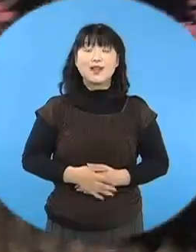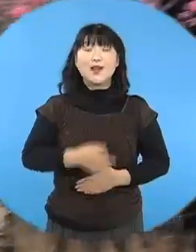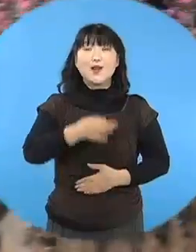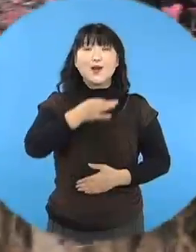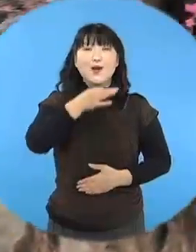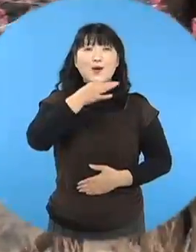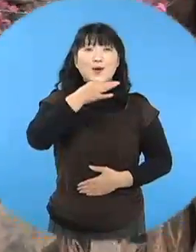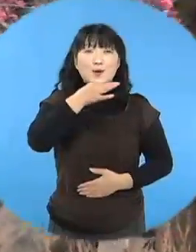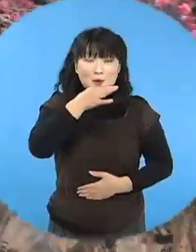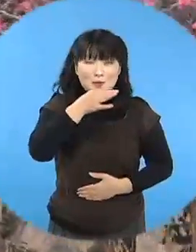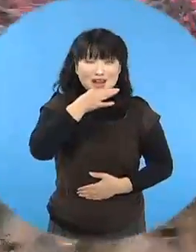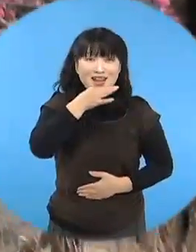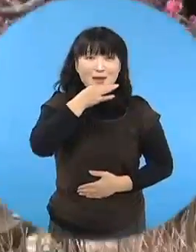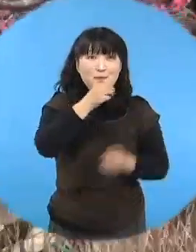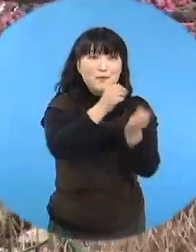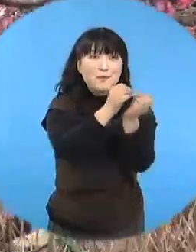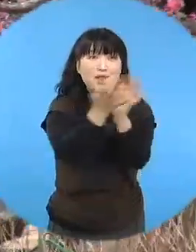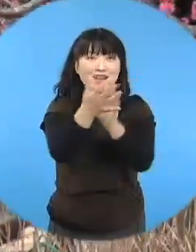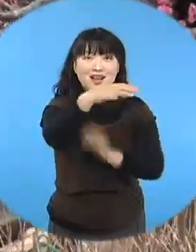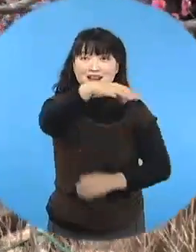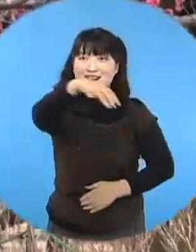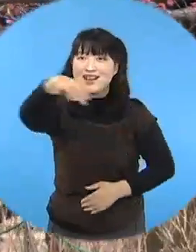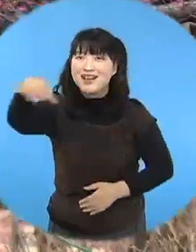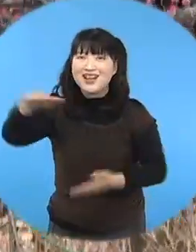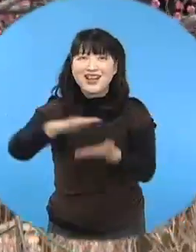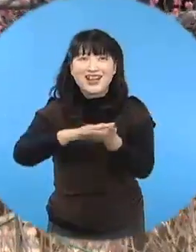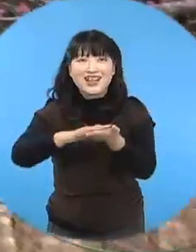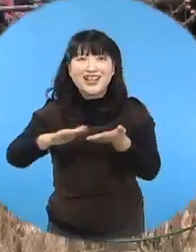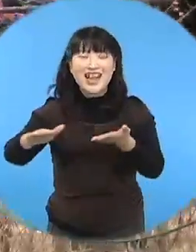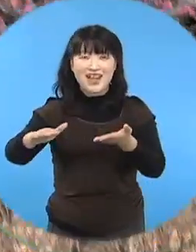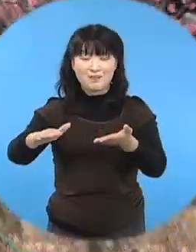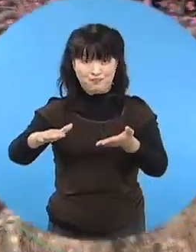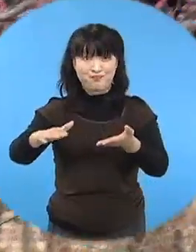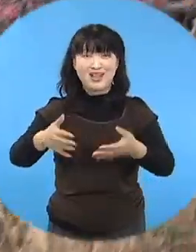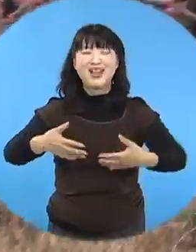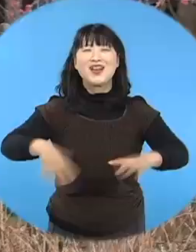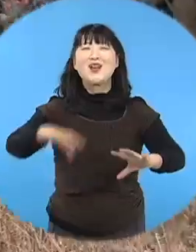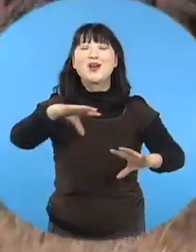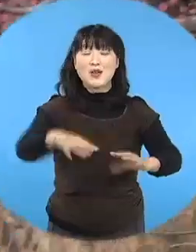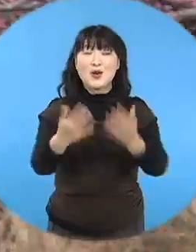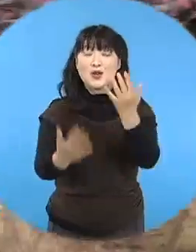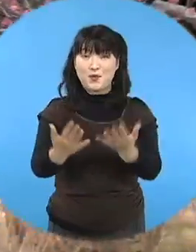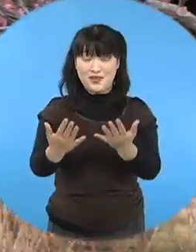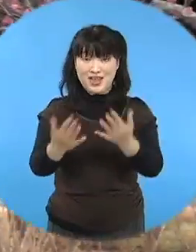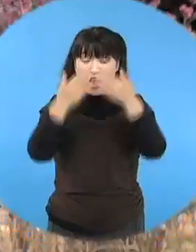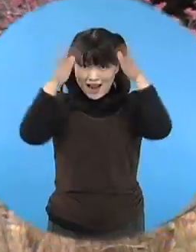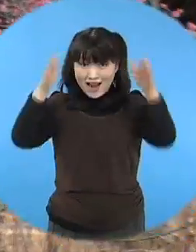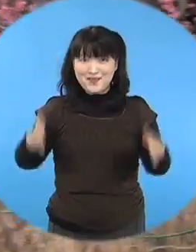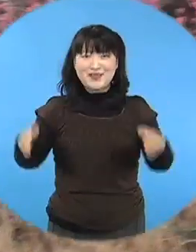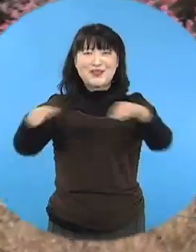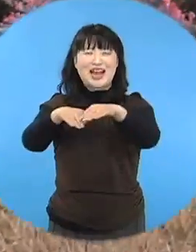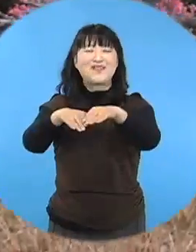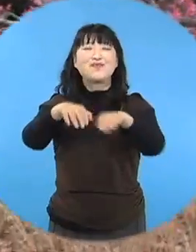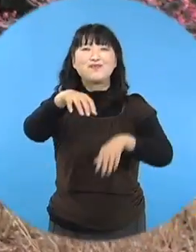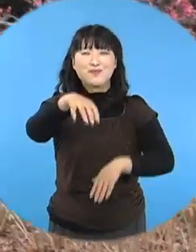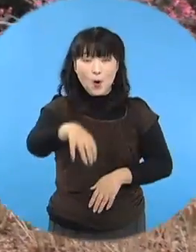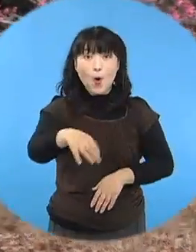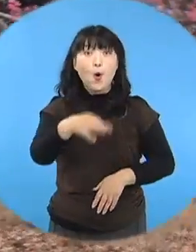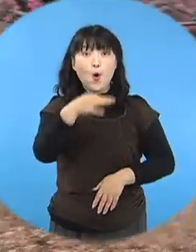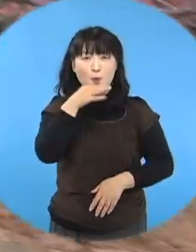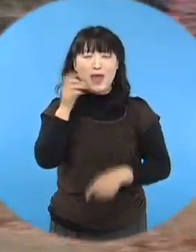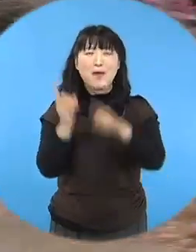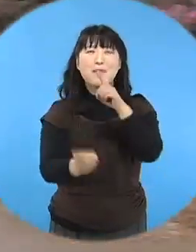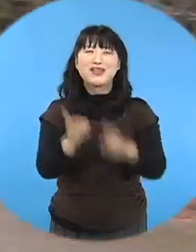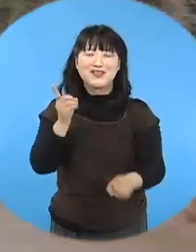とっても綺麗な梅が咲き誇っています。ここからは郷土の森博物館で開催中の郷土の森梅まつ